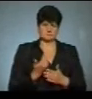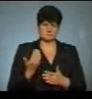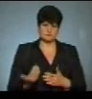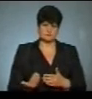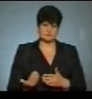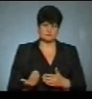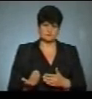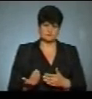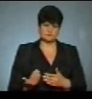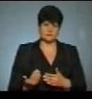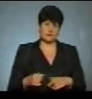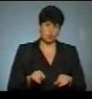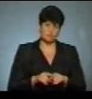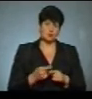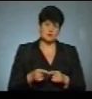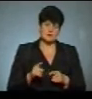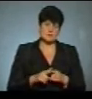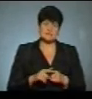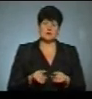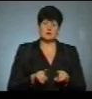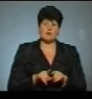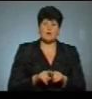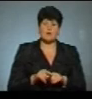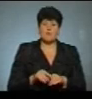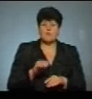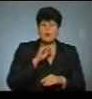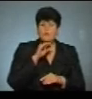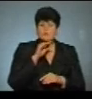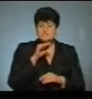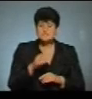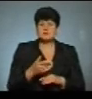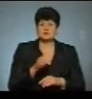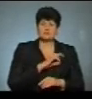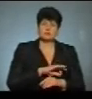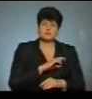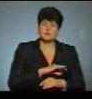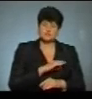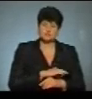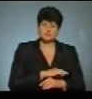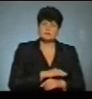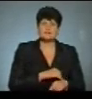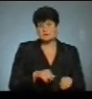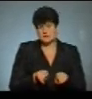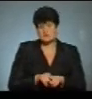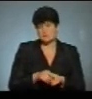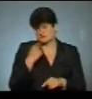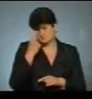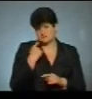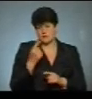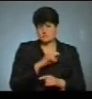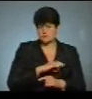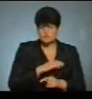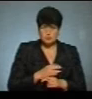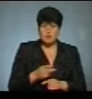інформаційні технології. Тобто це як в професійному аспекті використовувати стали, так і в індивідуальному.